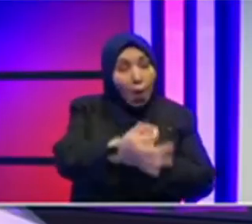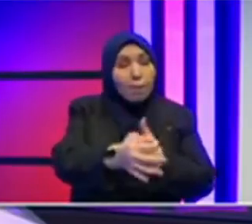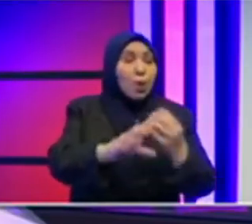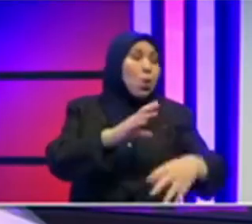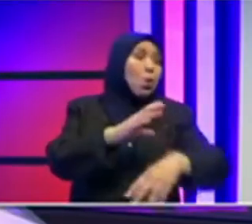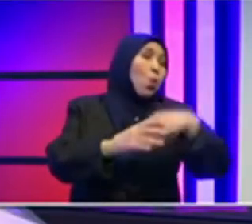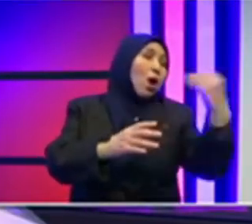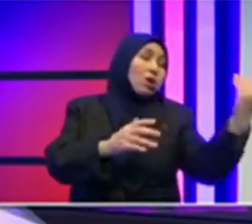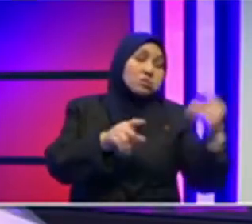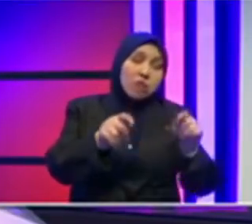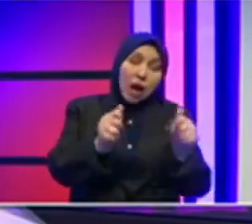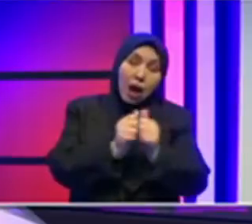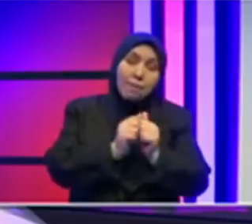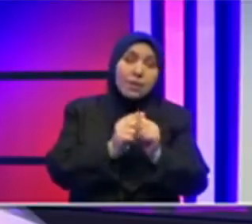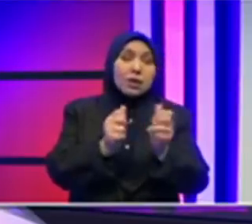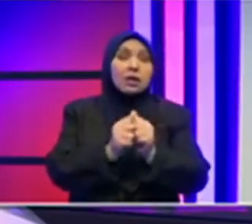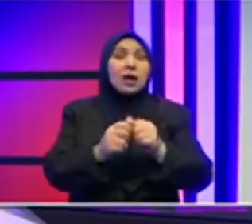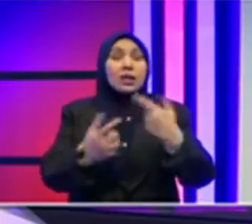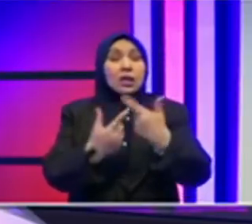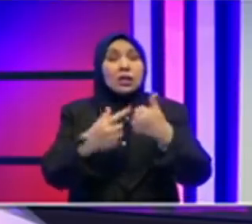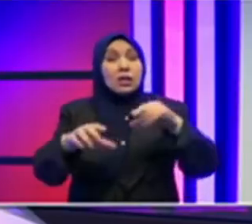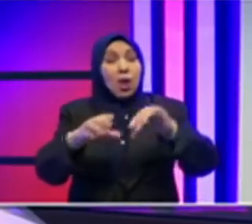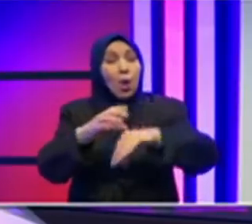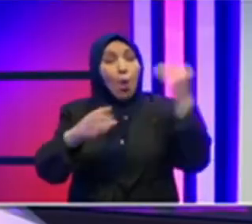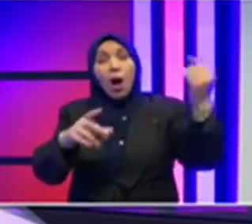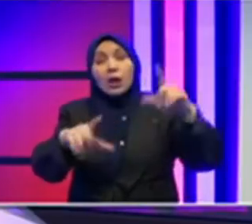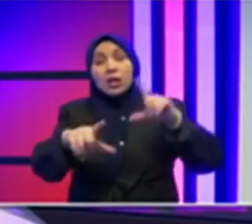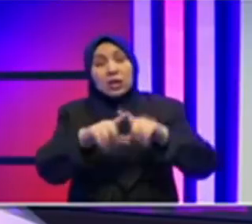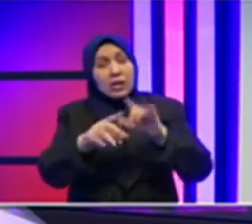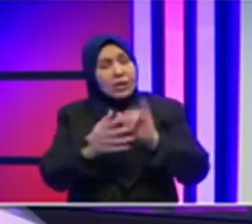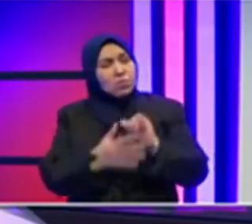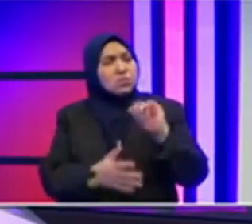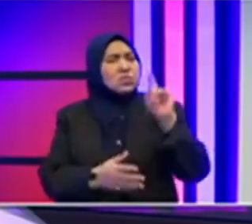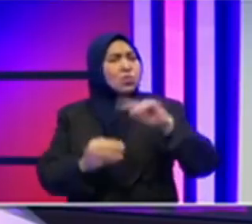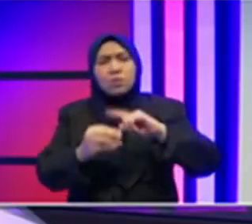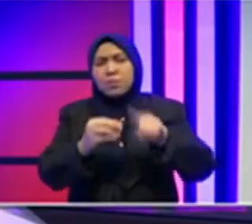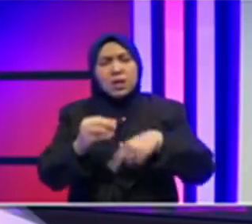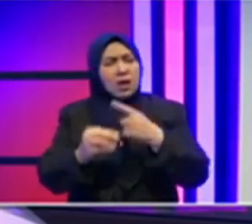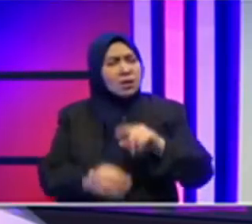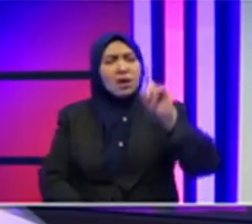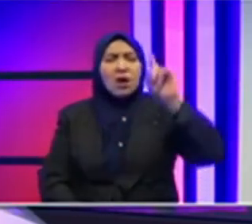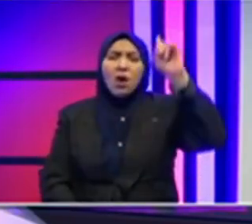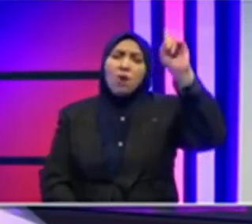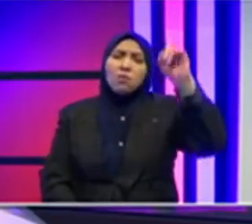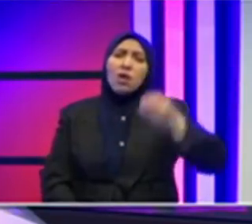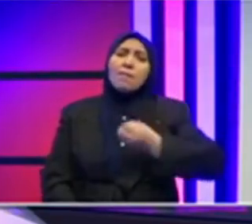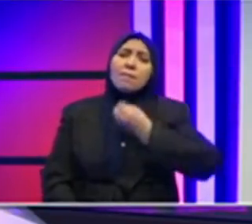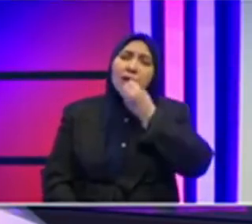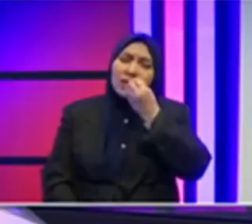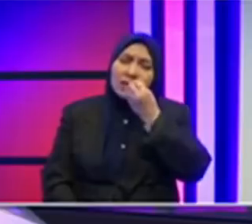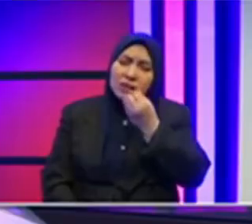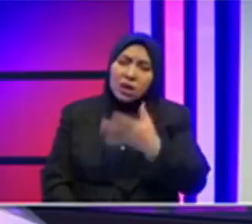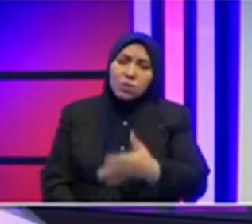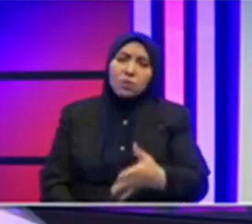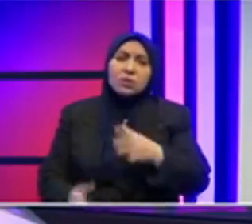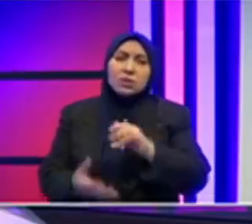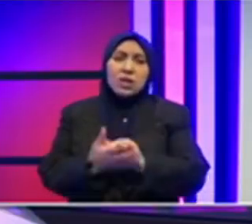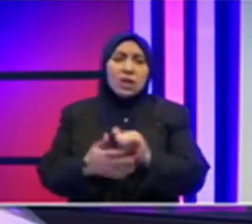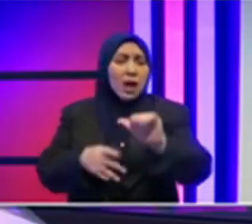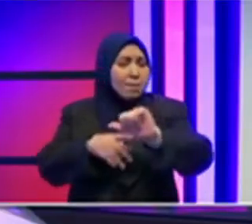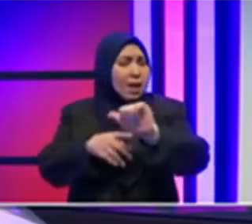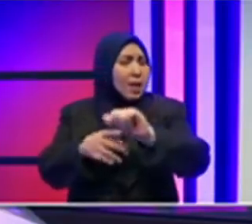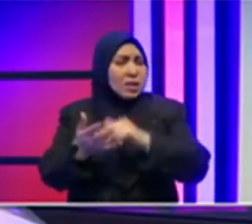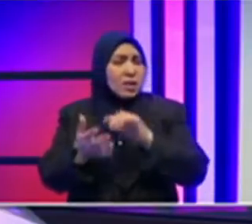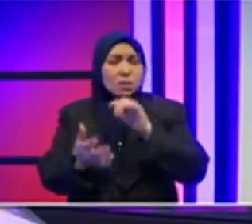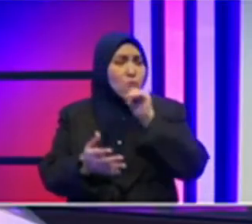sekali daripada dewan, ya. Dan itu adalah satu perkara yang Allah cakap lahu fid dunya hazyun. Amalan ini